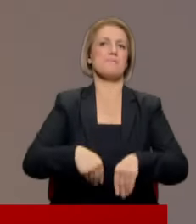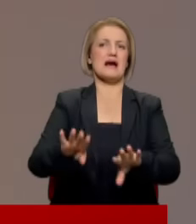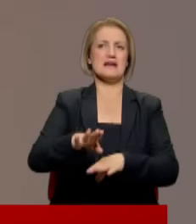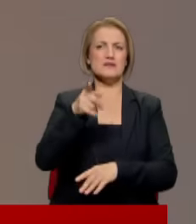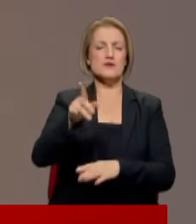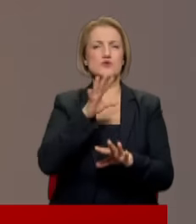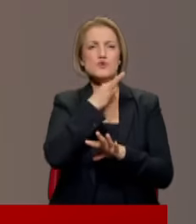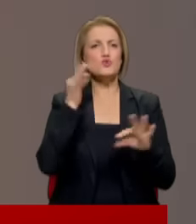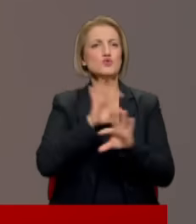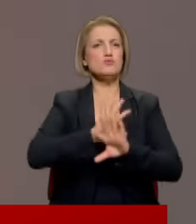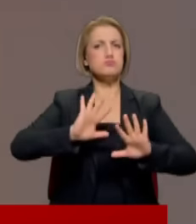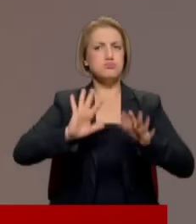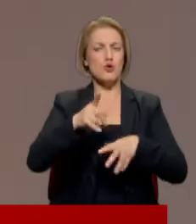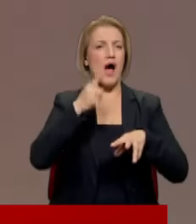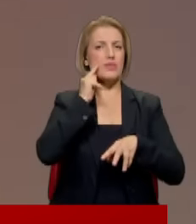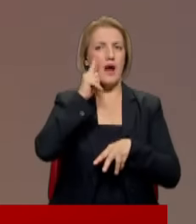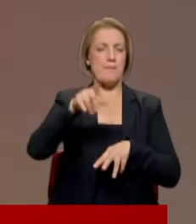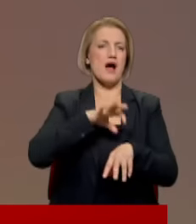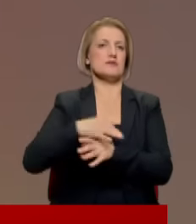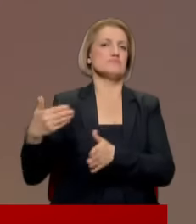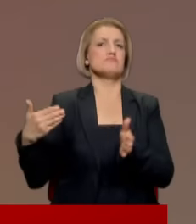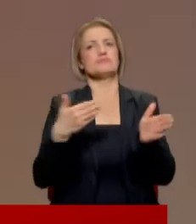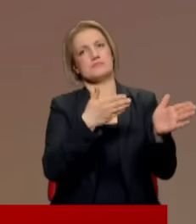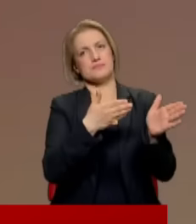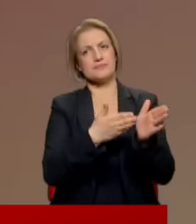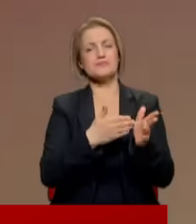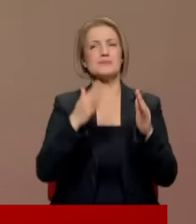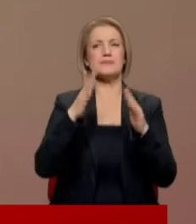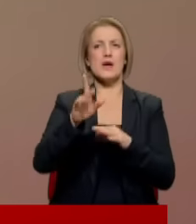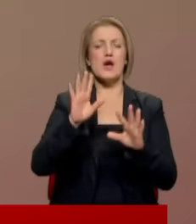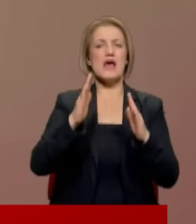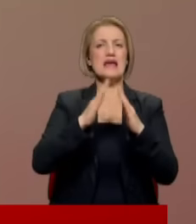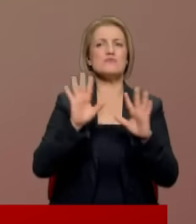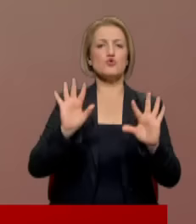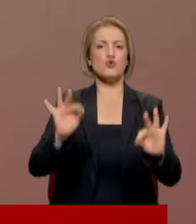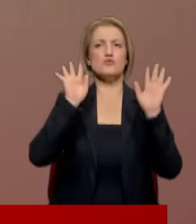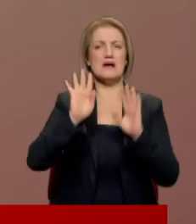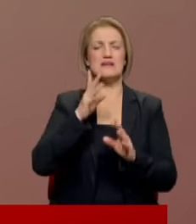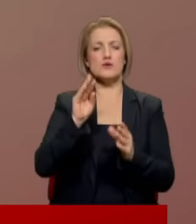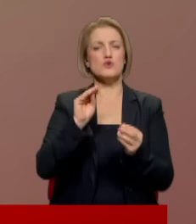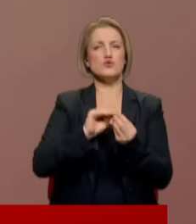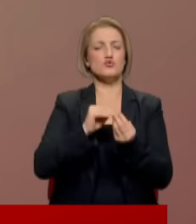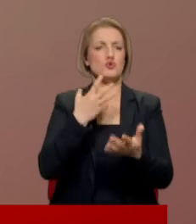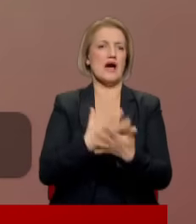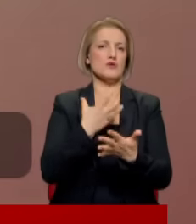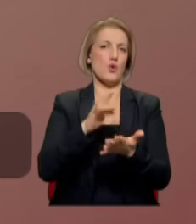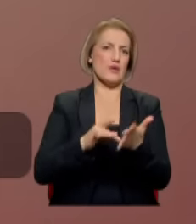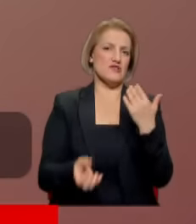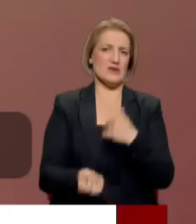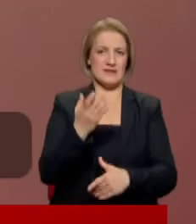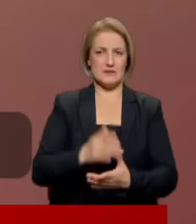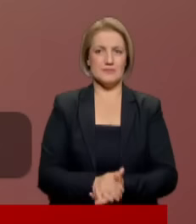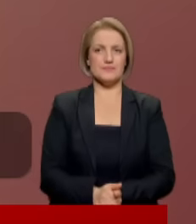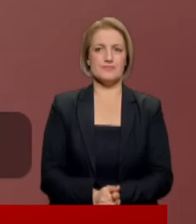istasyonda huzursuzluk çıkaran Aa İsa hastaneye kaldırıldı konut dokunulmazlığını ihlalden suç kaydı olduğu ortaya çıktı